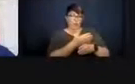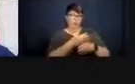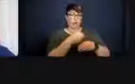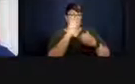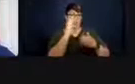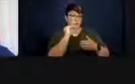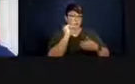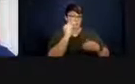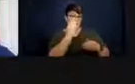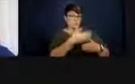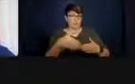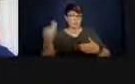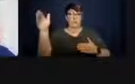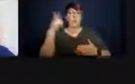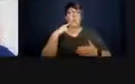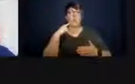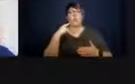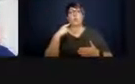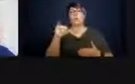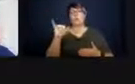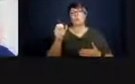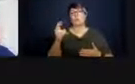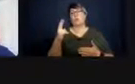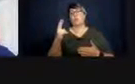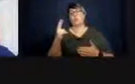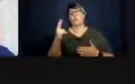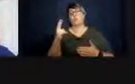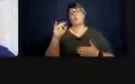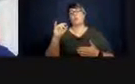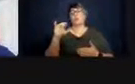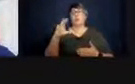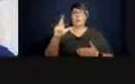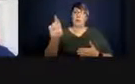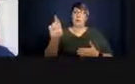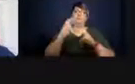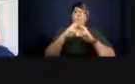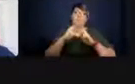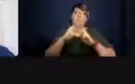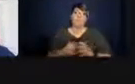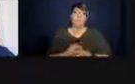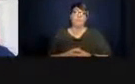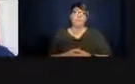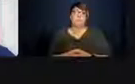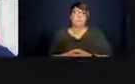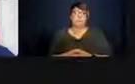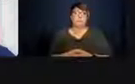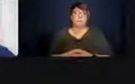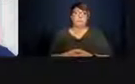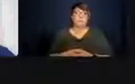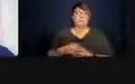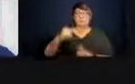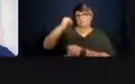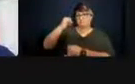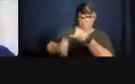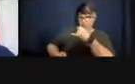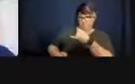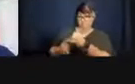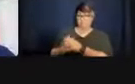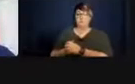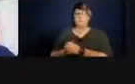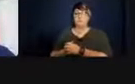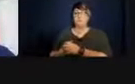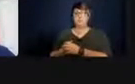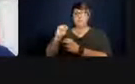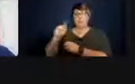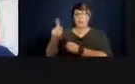الخبرات والأمور التي يستحقونها. سأعطي الكلمة دكتور أليسون لإنهاء. Word here goes back to the why, and